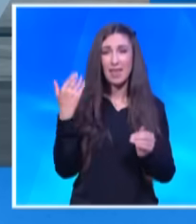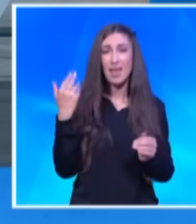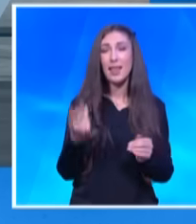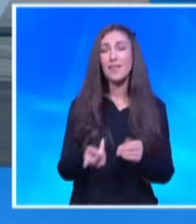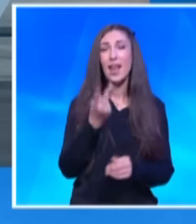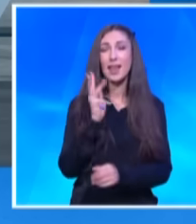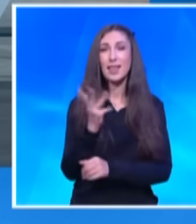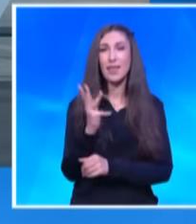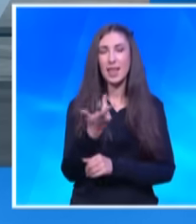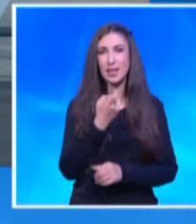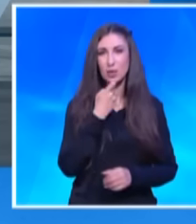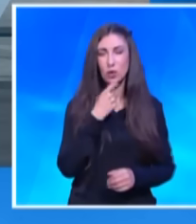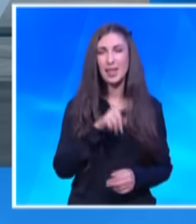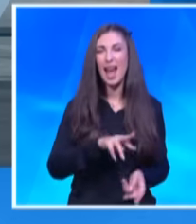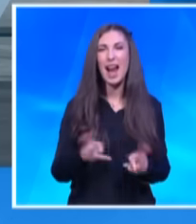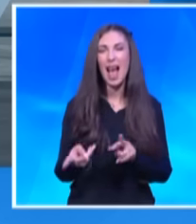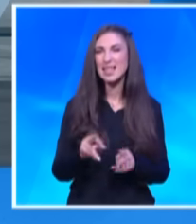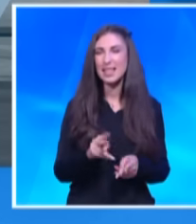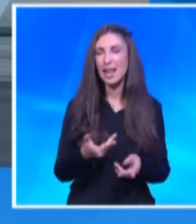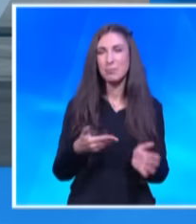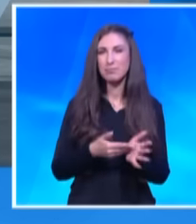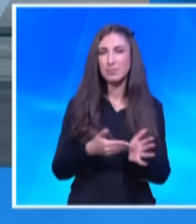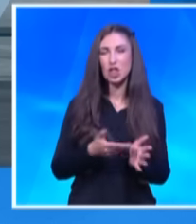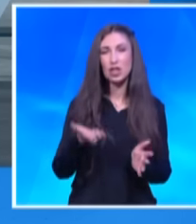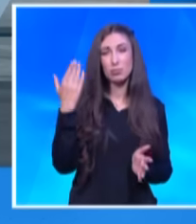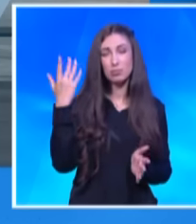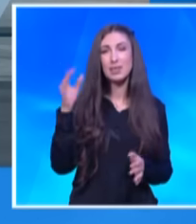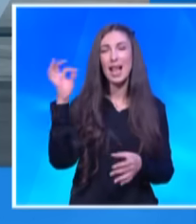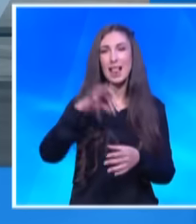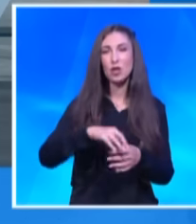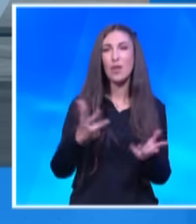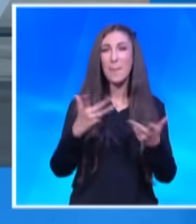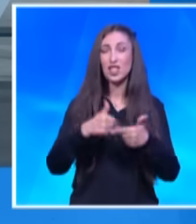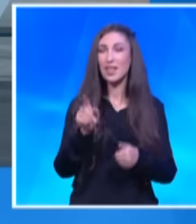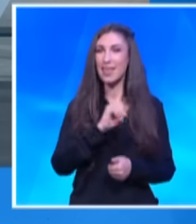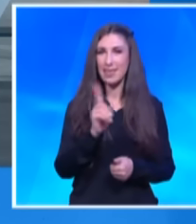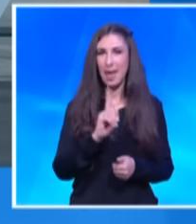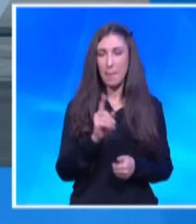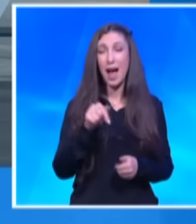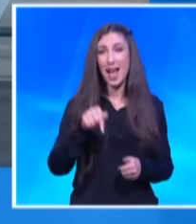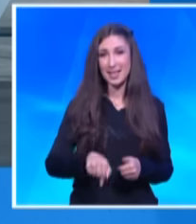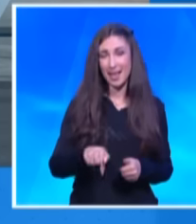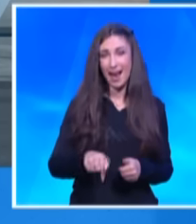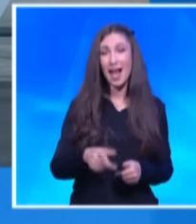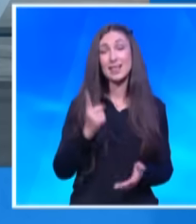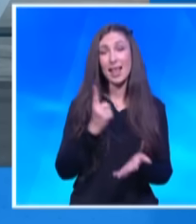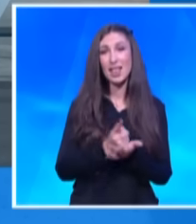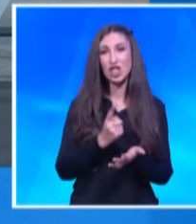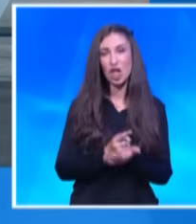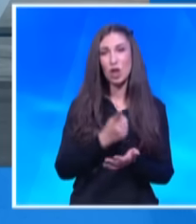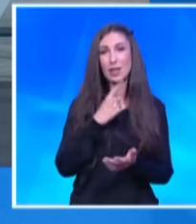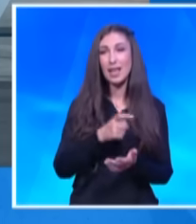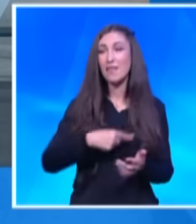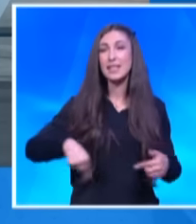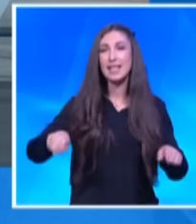2019 година. Разликата вероятно идва от това, че тогава гласуване с машини нямаше, а сега то е задължително във